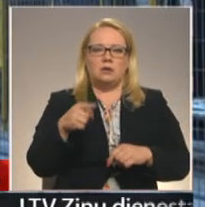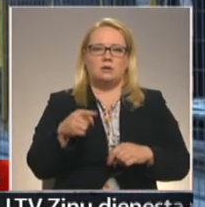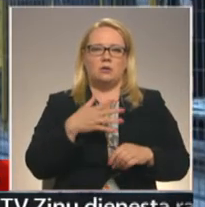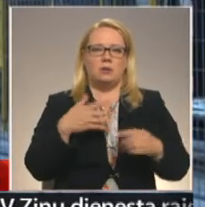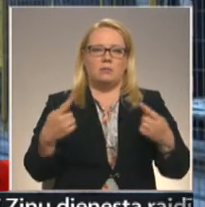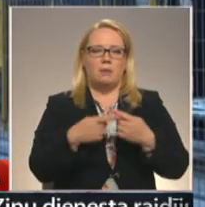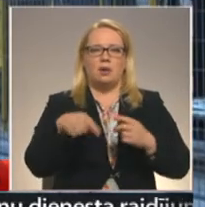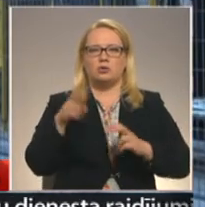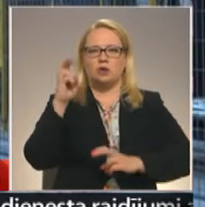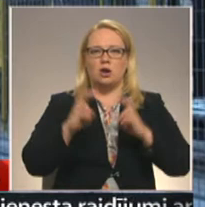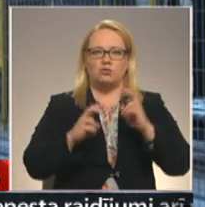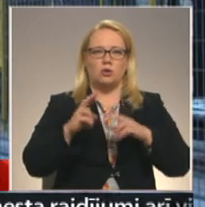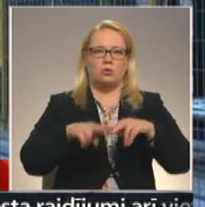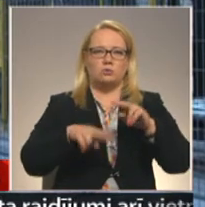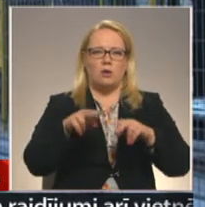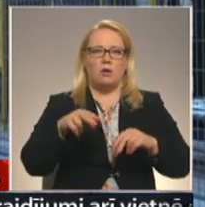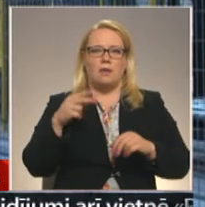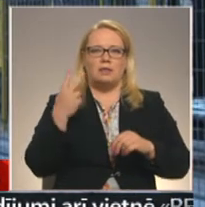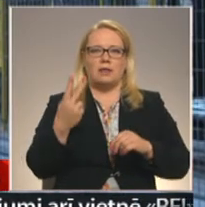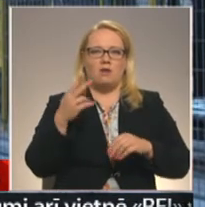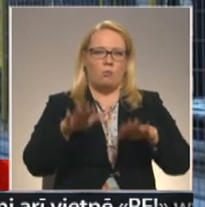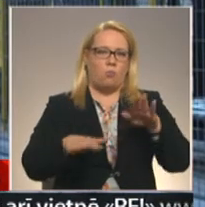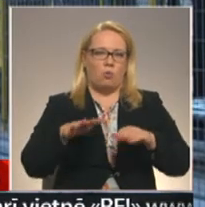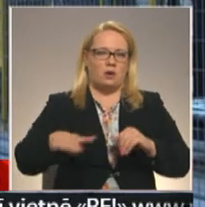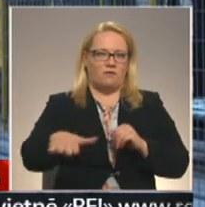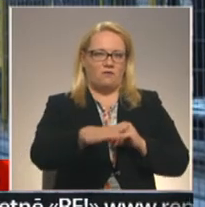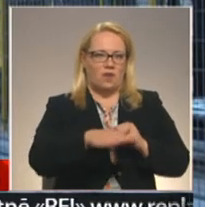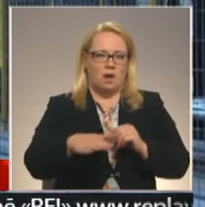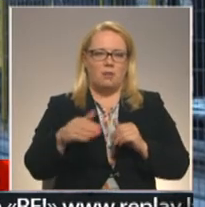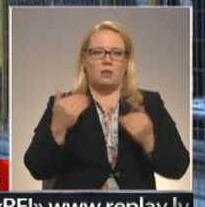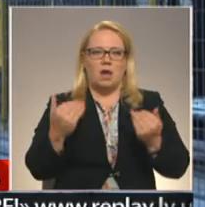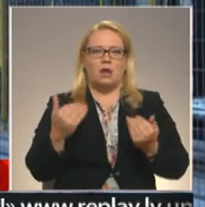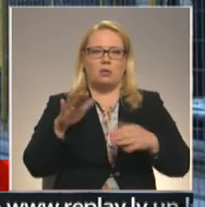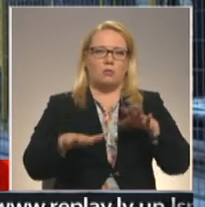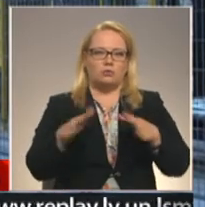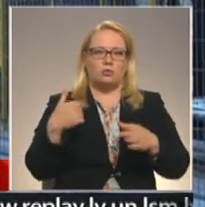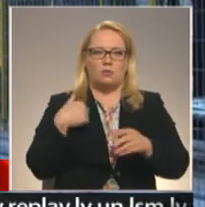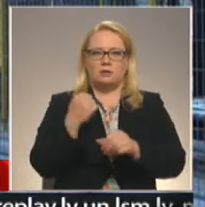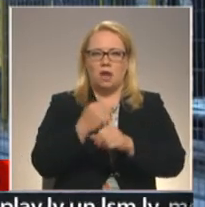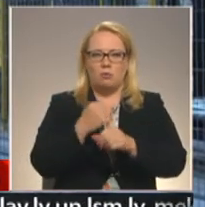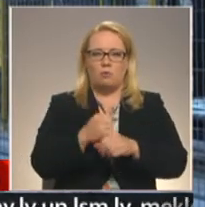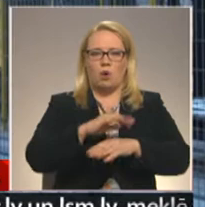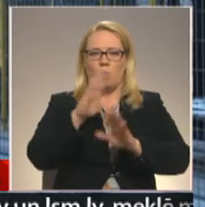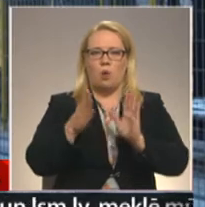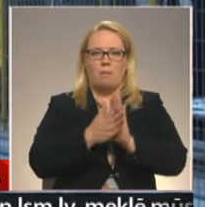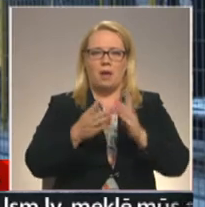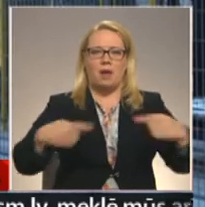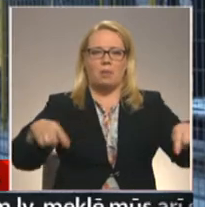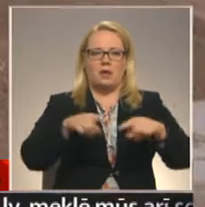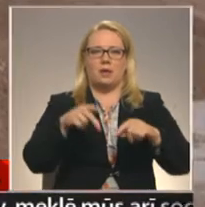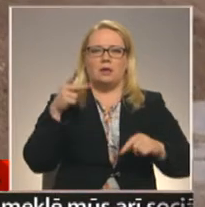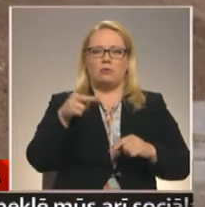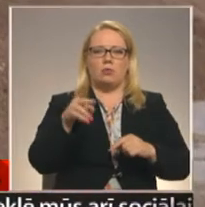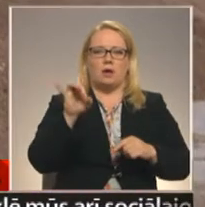te ražotni mēs uzbūvējam starp diviem purviem. Kur mēs pašlaik darbojamies, viņa kopējā platība ir pār 2000